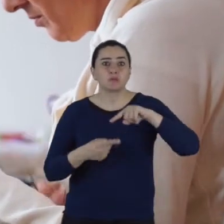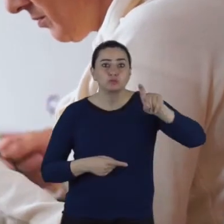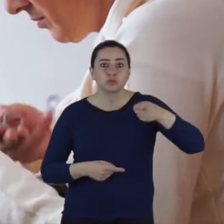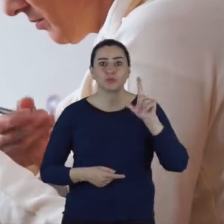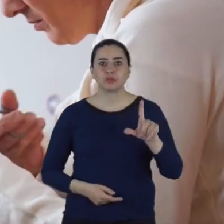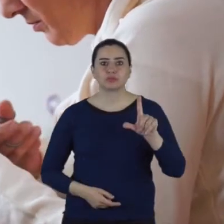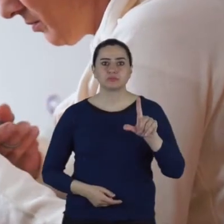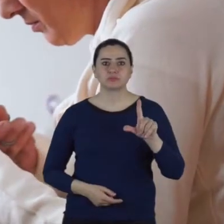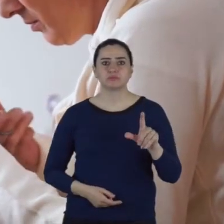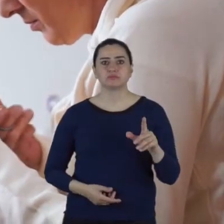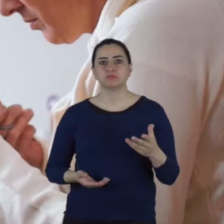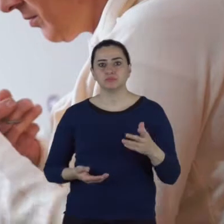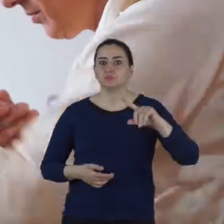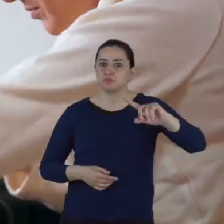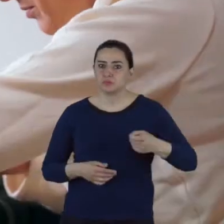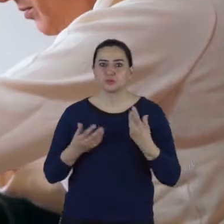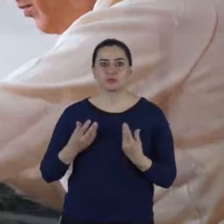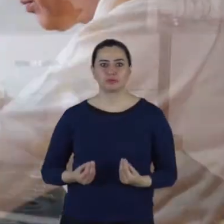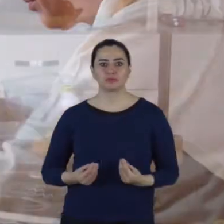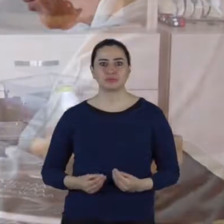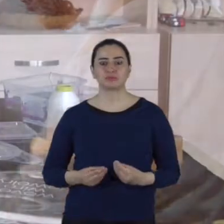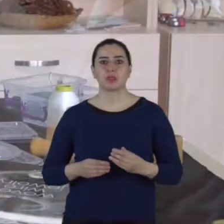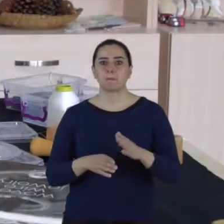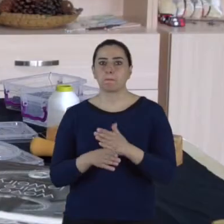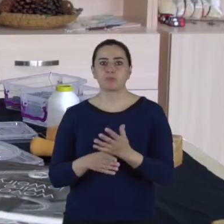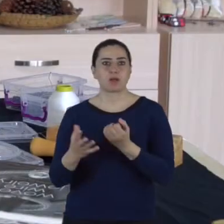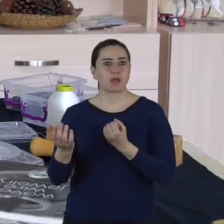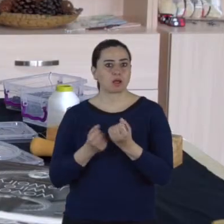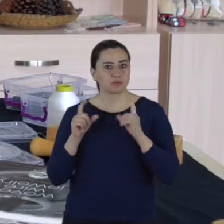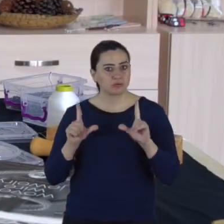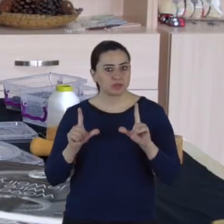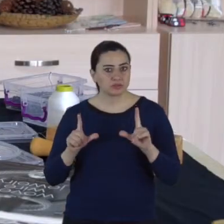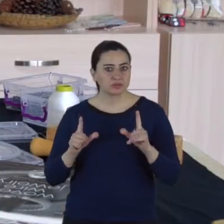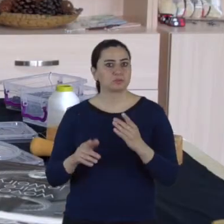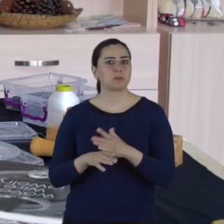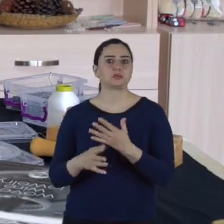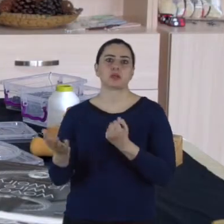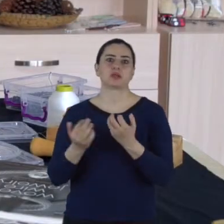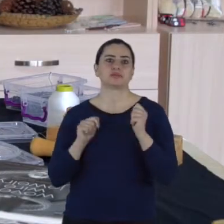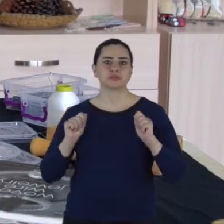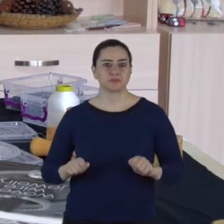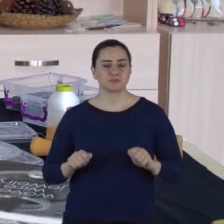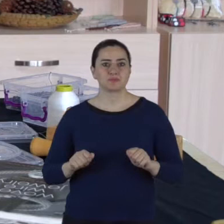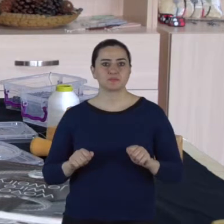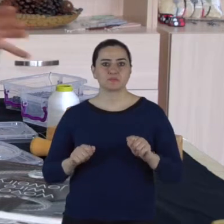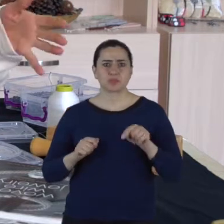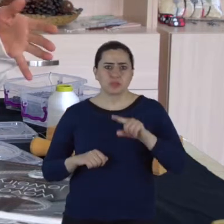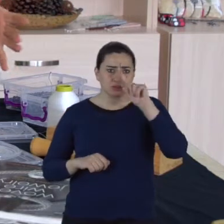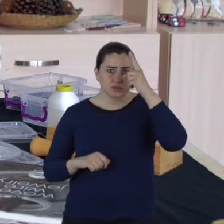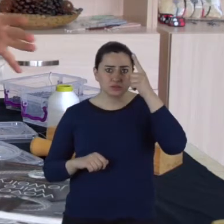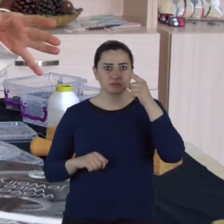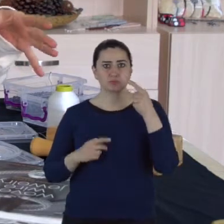yeri bulmamız gerekiyordu. Onu bulduk. Malzeme alışverişimiz vardı, onu yaptık. Yani